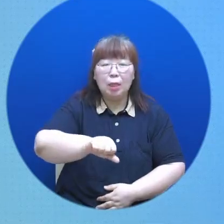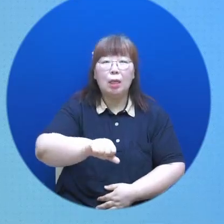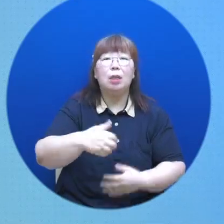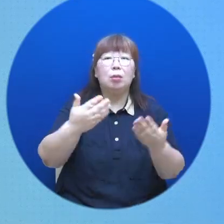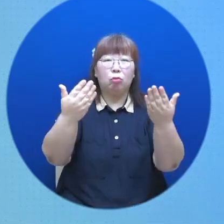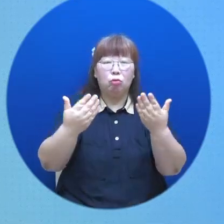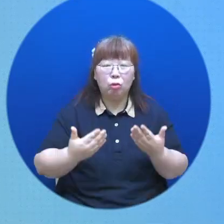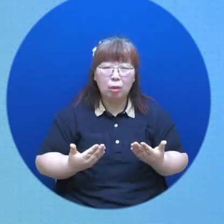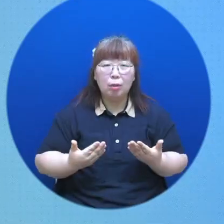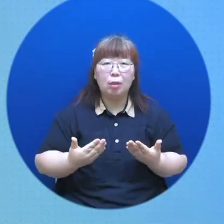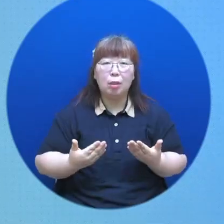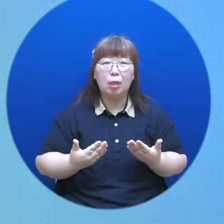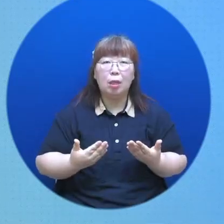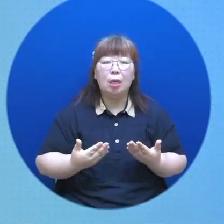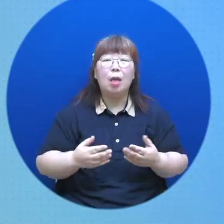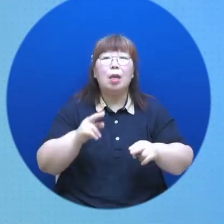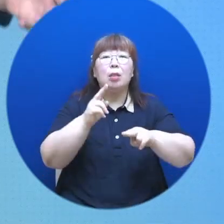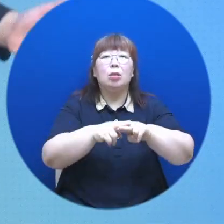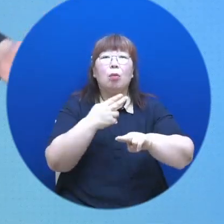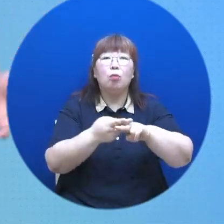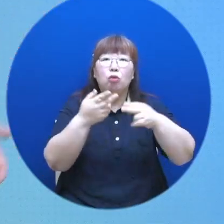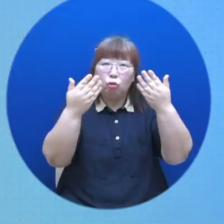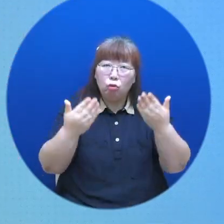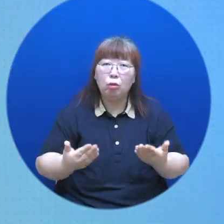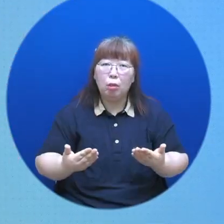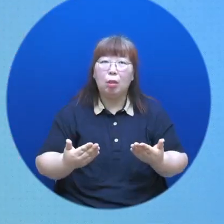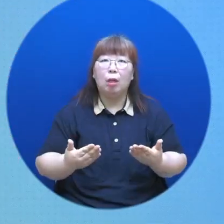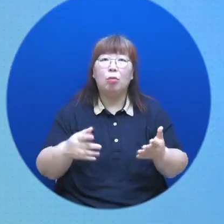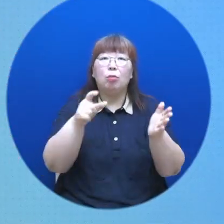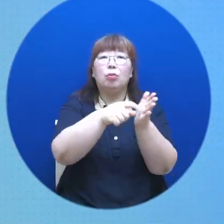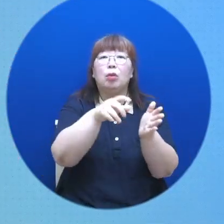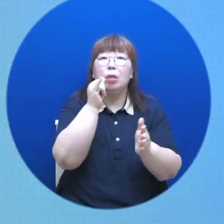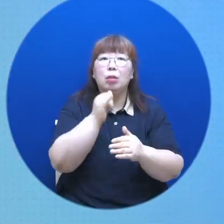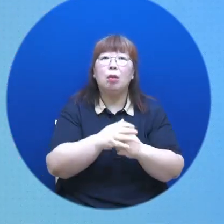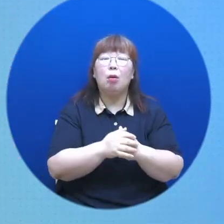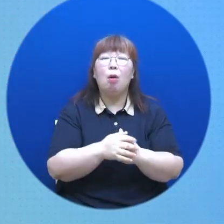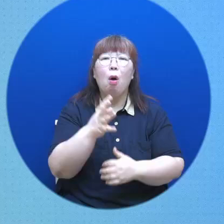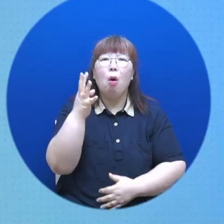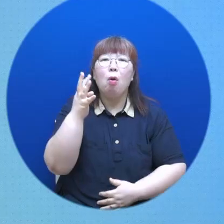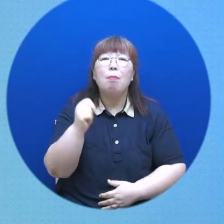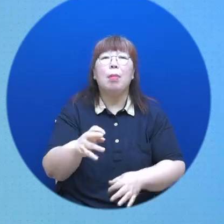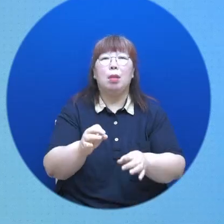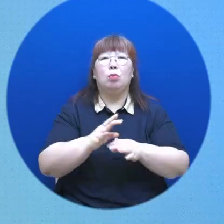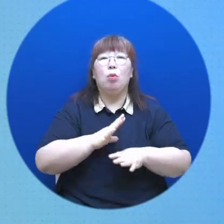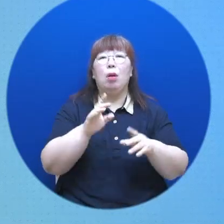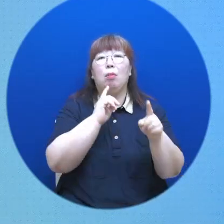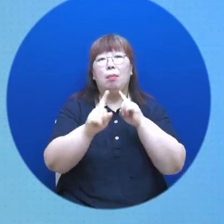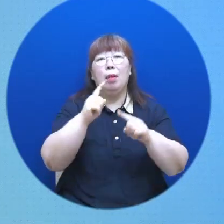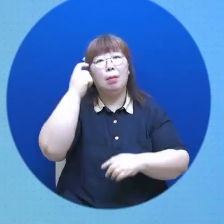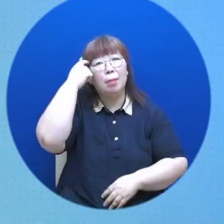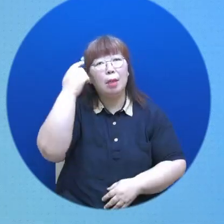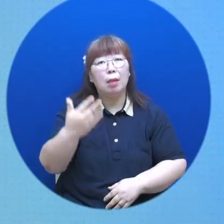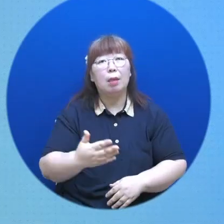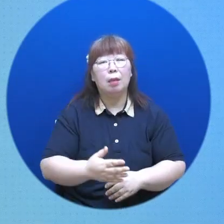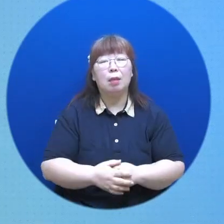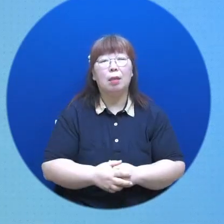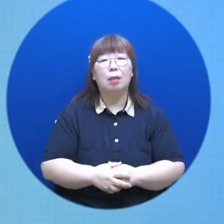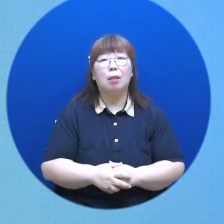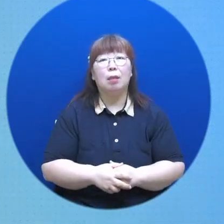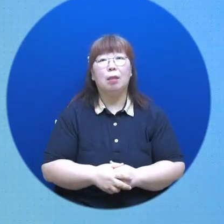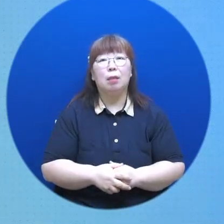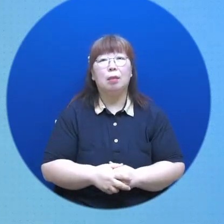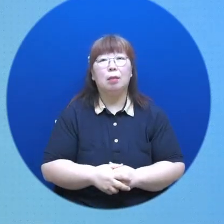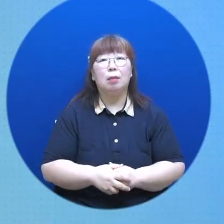주셨으니, 선물로 주셨다는 거예요. 얼마나 놀라운 말씀인지 모릅니다.